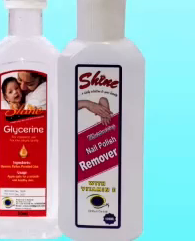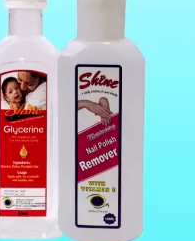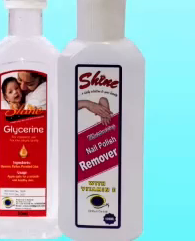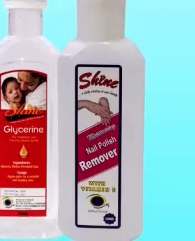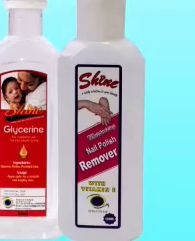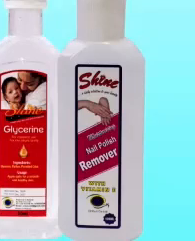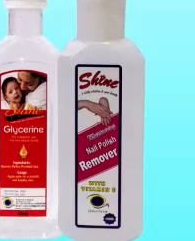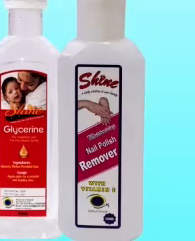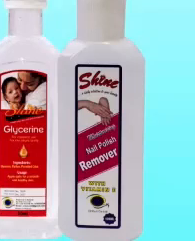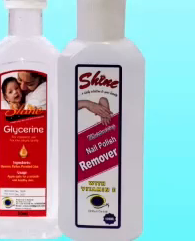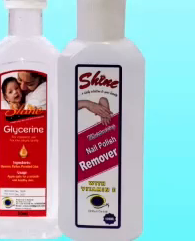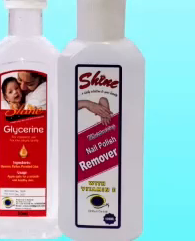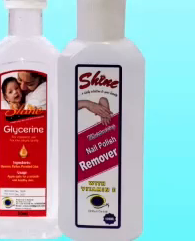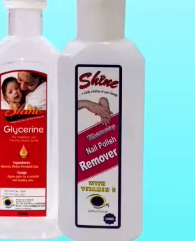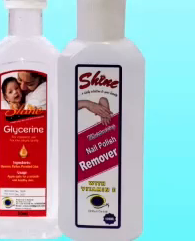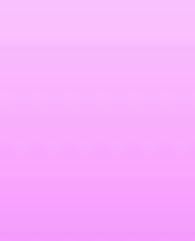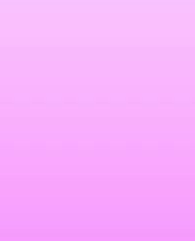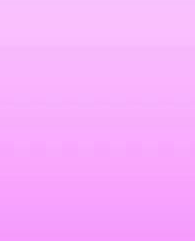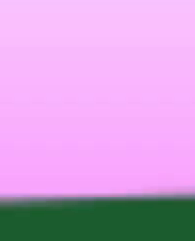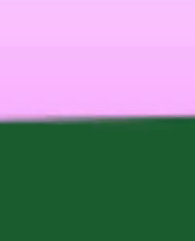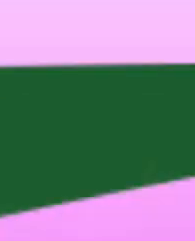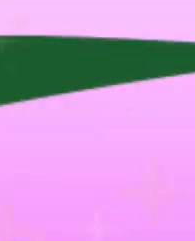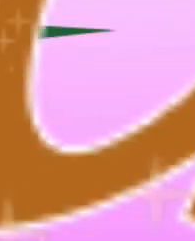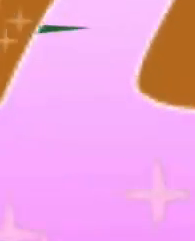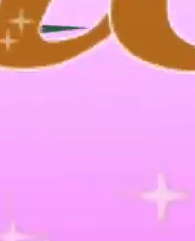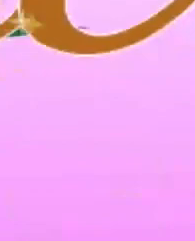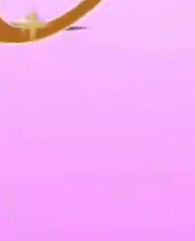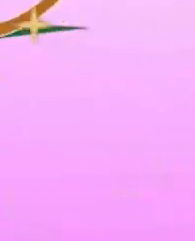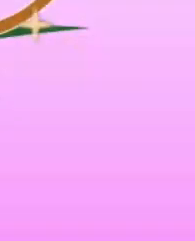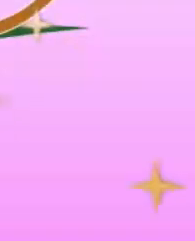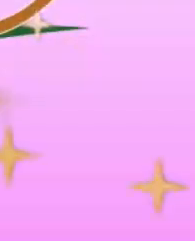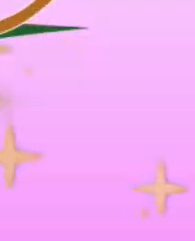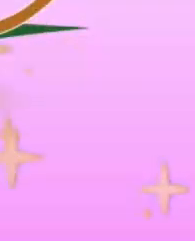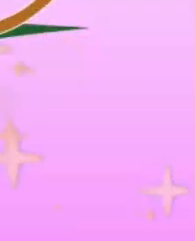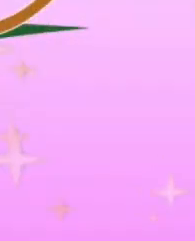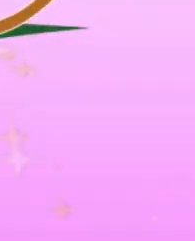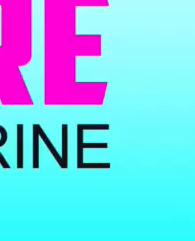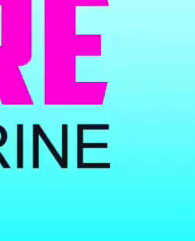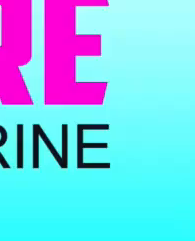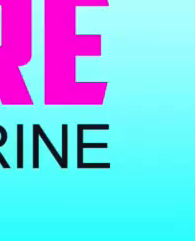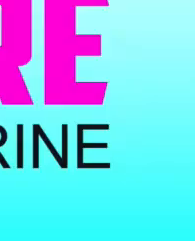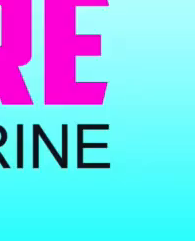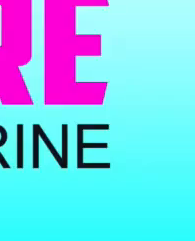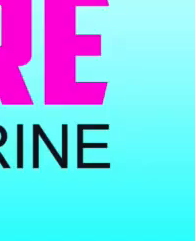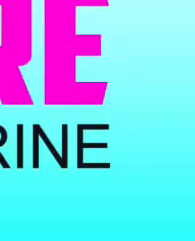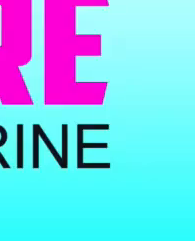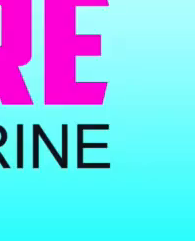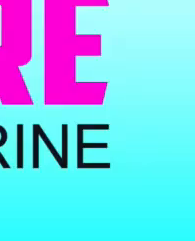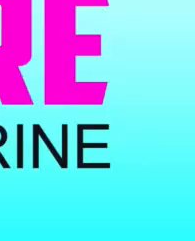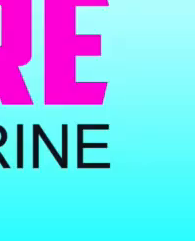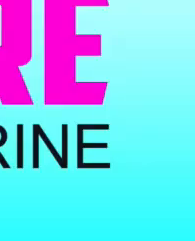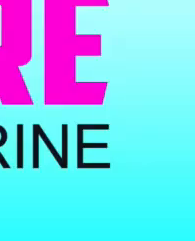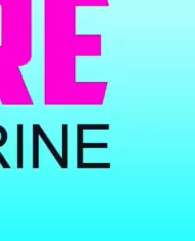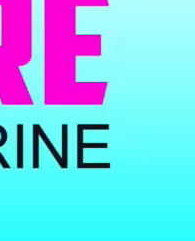bahanze akeza gakesha uruhu rwawe kakakuzamurira uburanga kitwa Shine. Uzi ukuntu glycerine ya